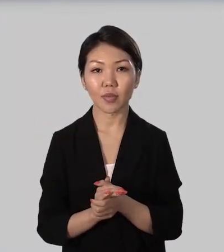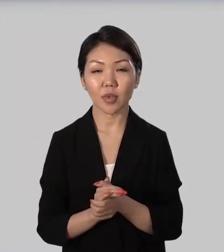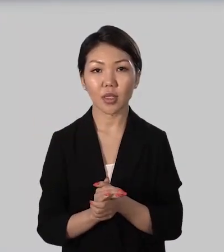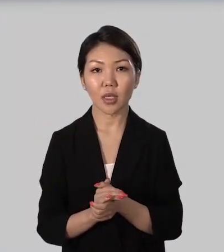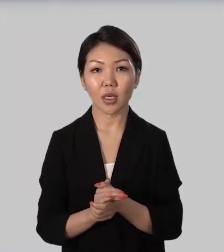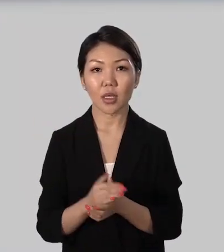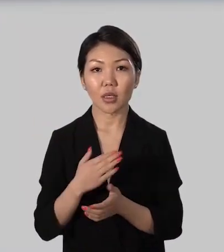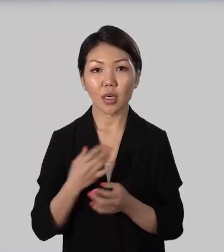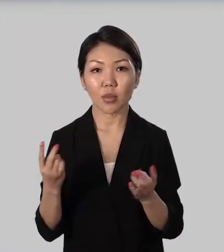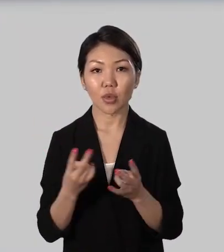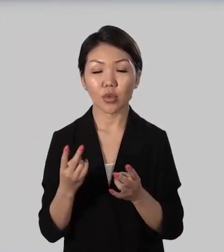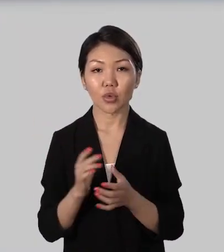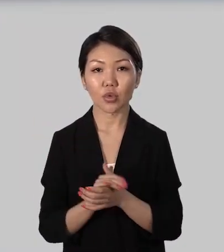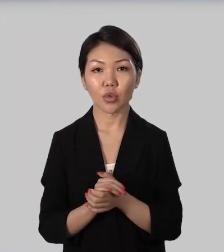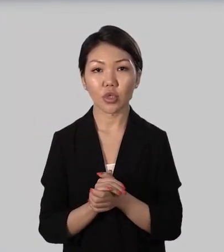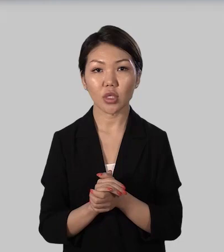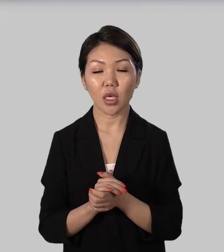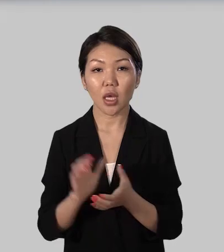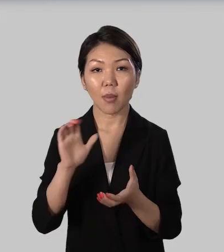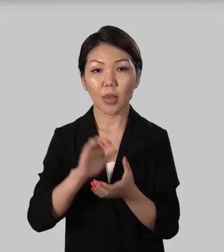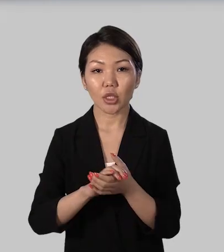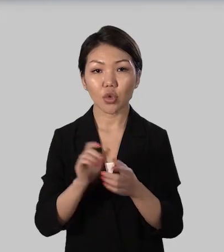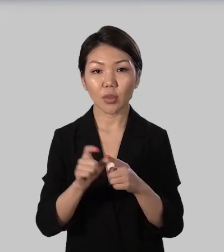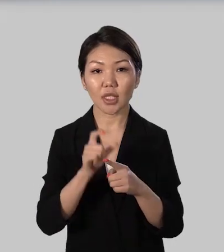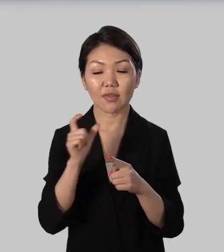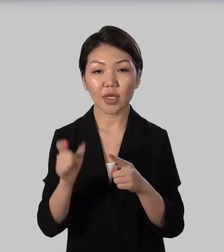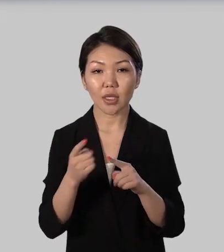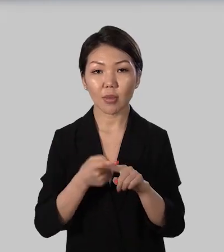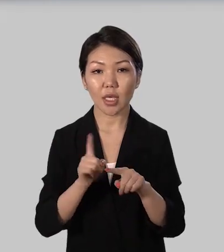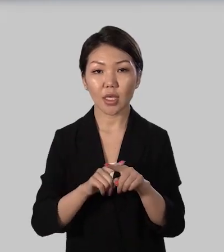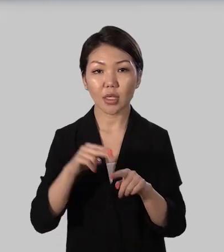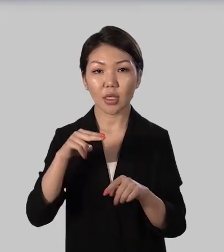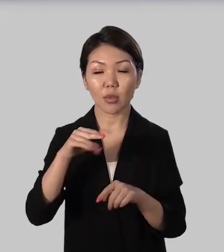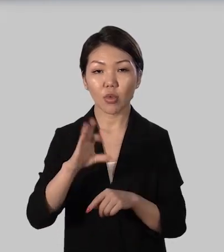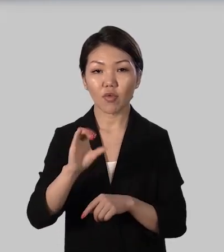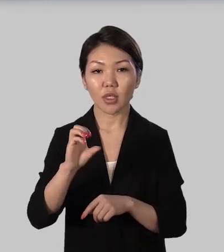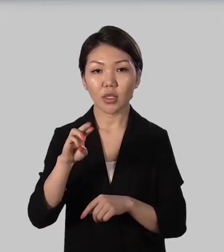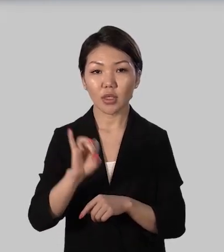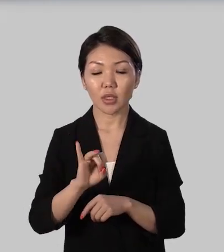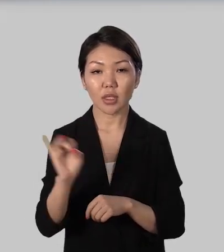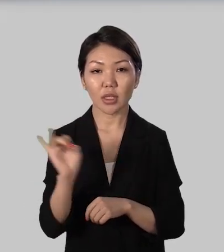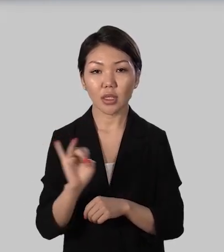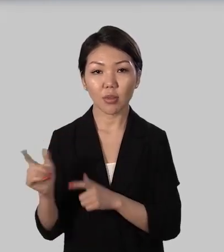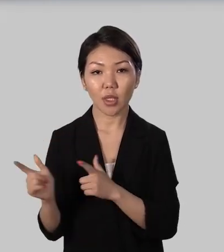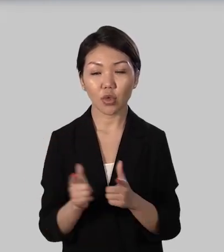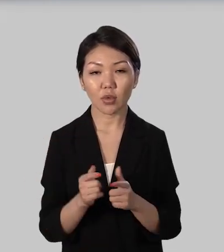задача познакомиться с фрагментом из этой повести и подготовиться к изложению